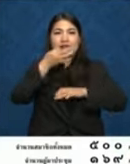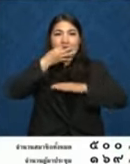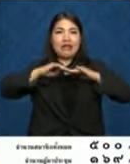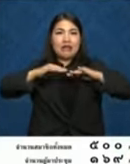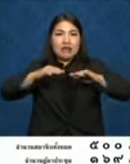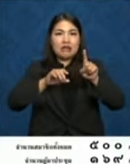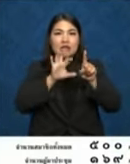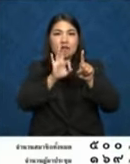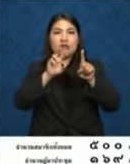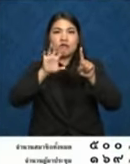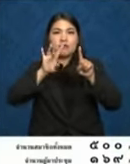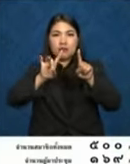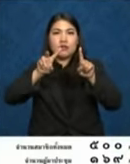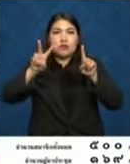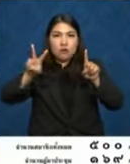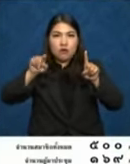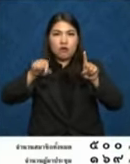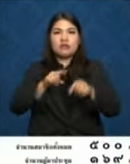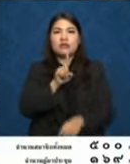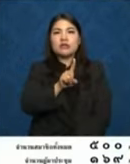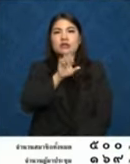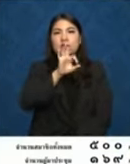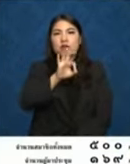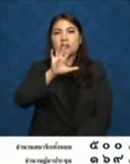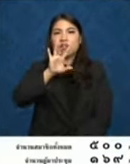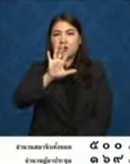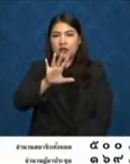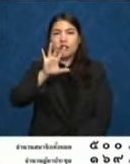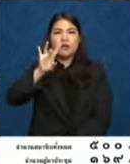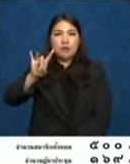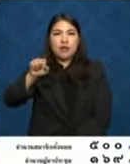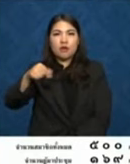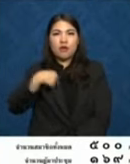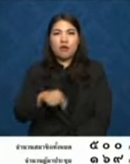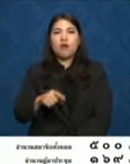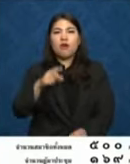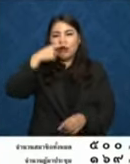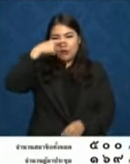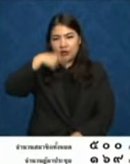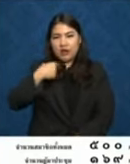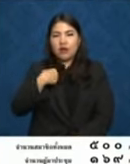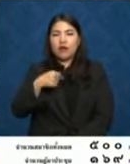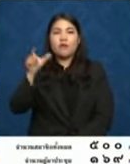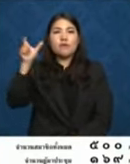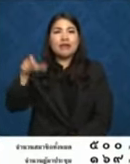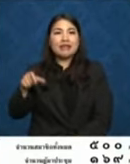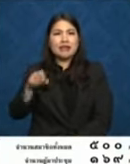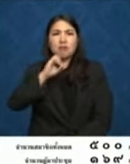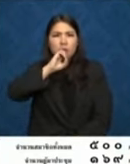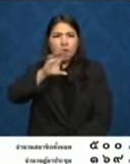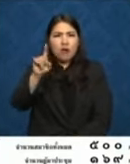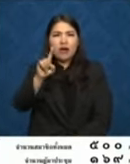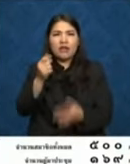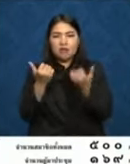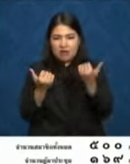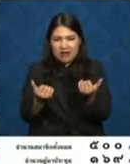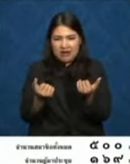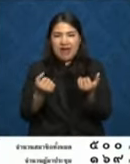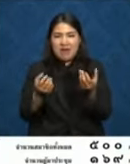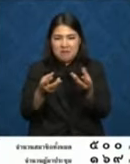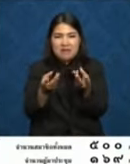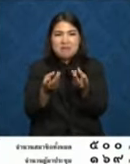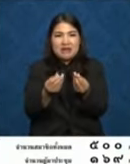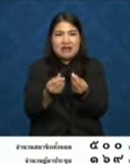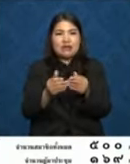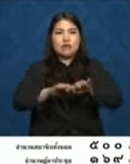1982อนุสัญญาเจนีวา1958แล้วก็สนธิสัญญาไทยฝรั่งเศส1907นะครับว่าชี้ว่าพื้นที่ตรงนี้นะครับเป็น